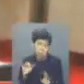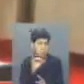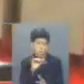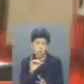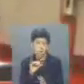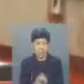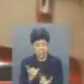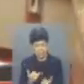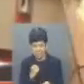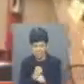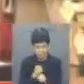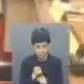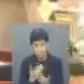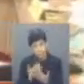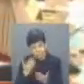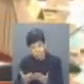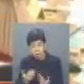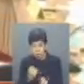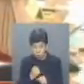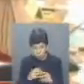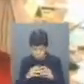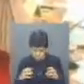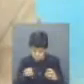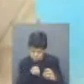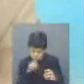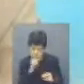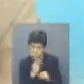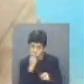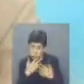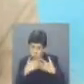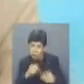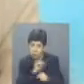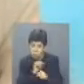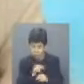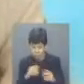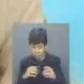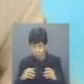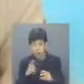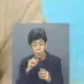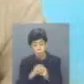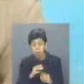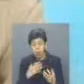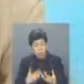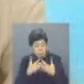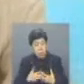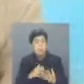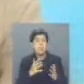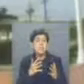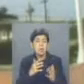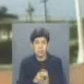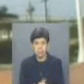พราะยังไม่สามารถจัดซื้อเครื่องวัดเชื้อแป้งมันสำปะหลังเนื่องจากเครื่องวัดเชื้อแป้งขาดตลาดส่วน